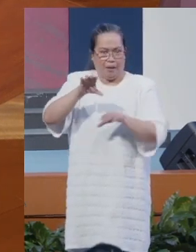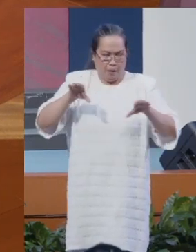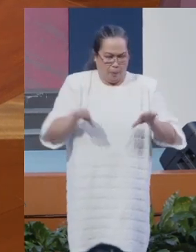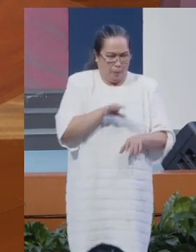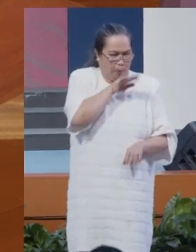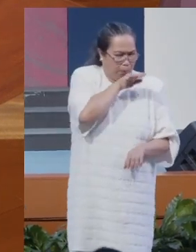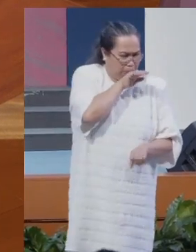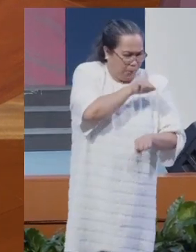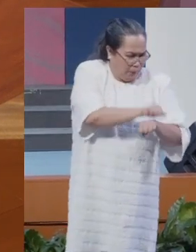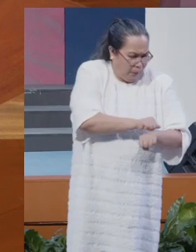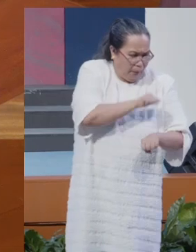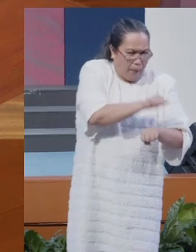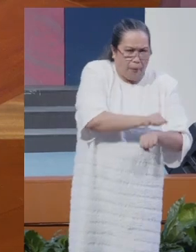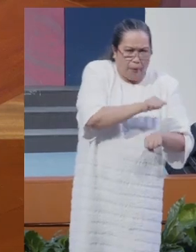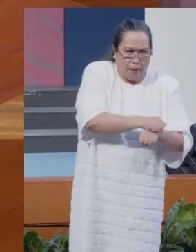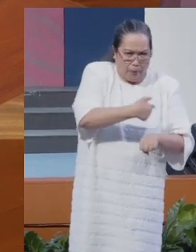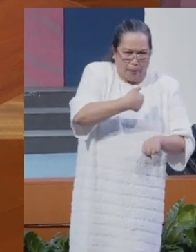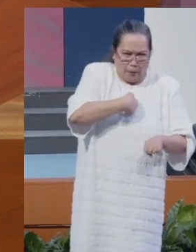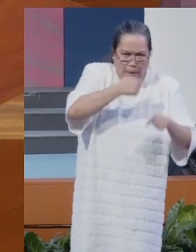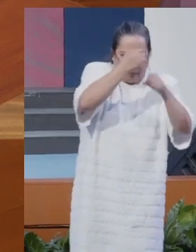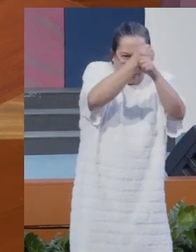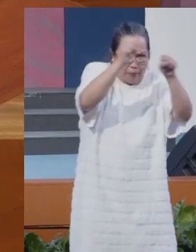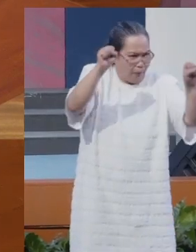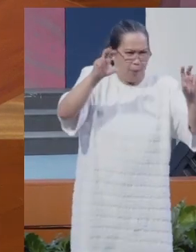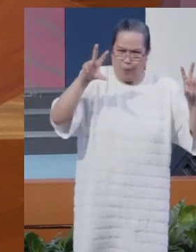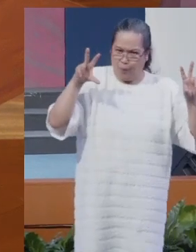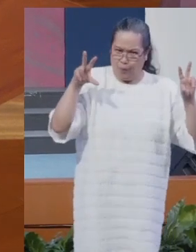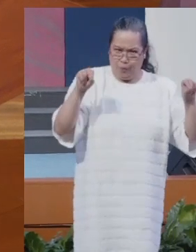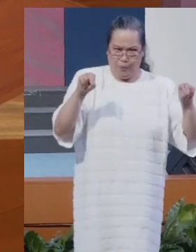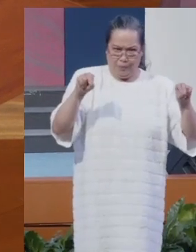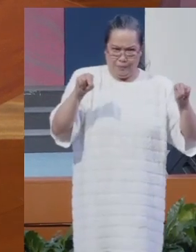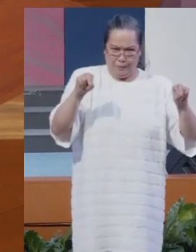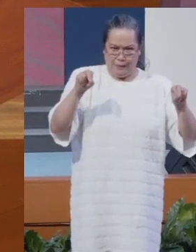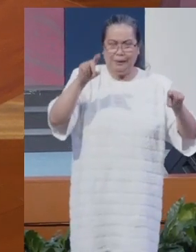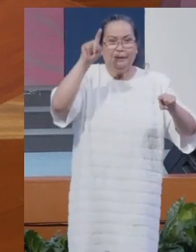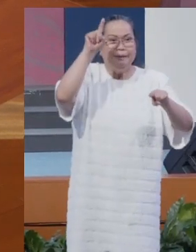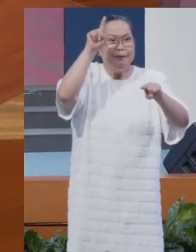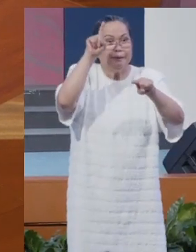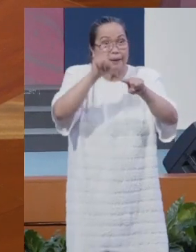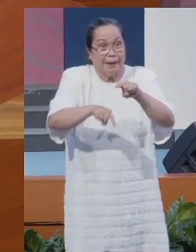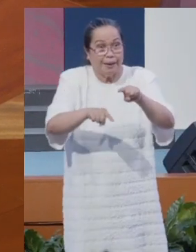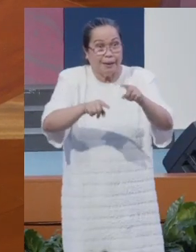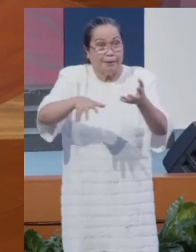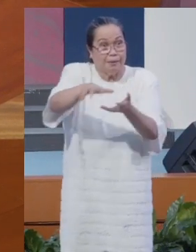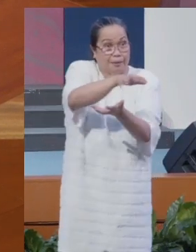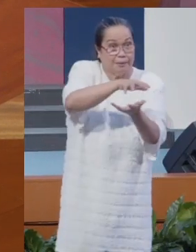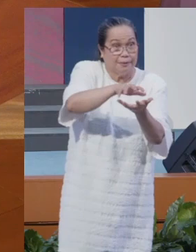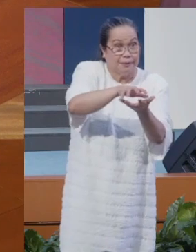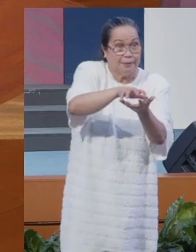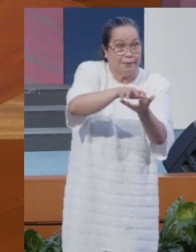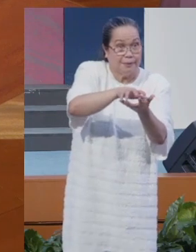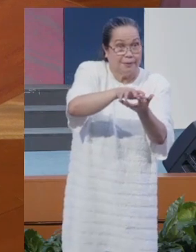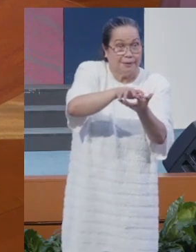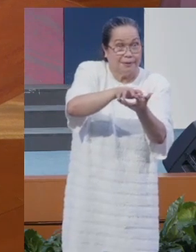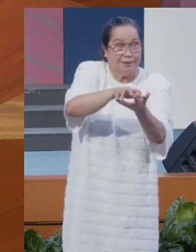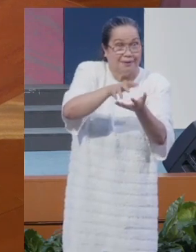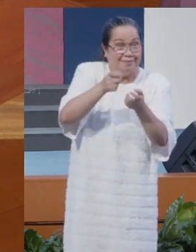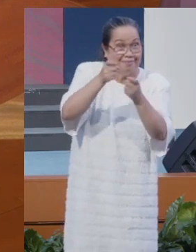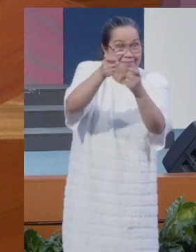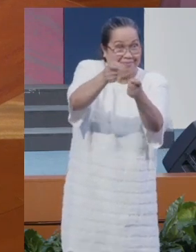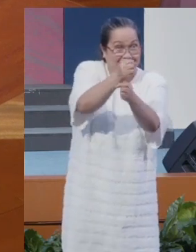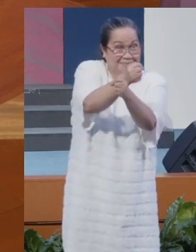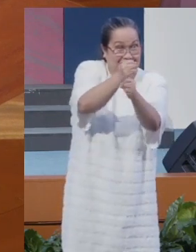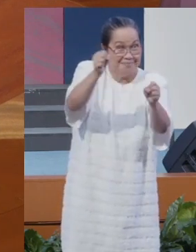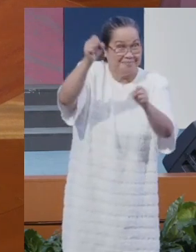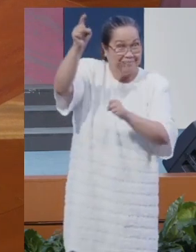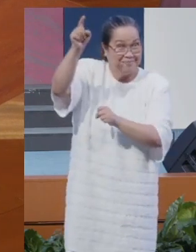ng tao. Dahil dito, hindi maaaring ipaghalo ang paraan ng kaligtasan na ipinagkaloob